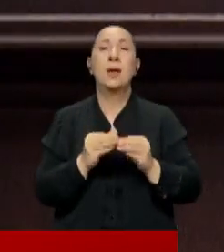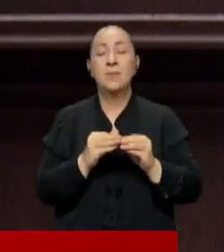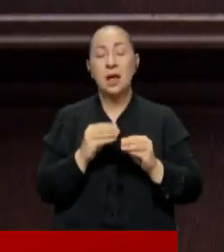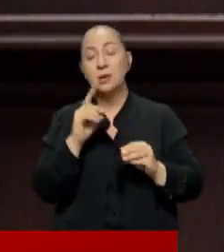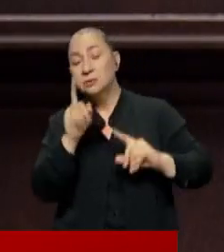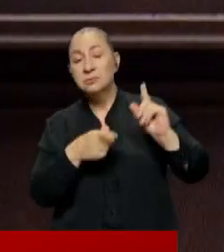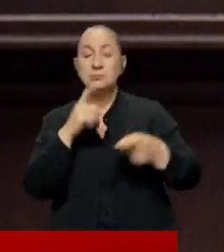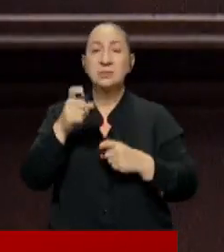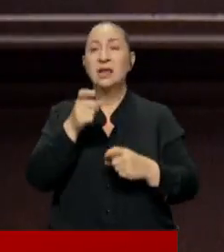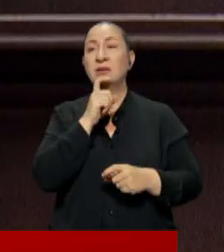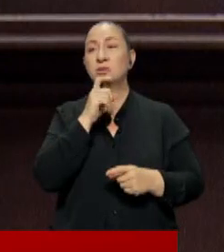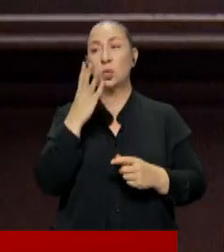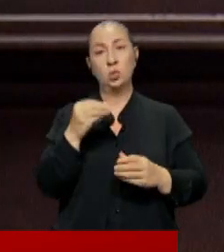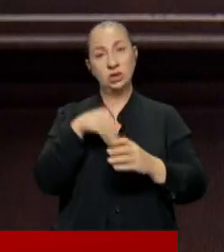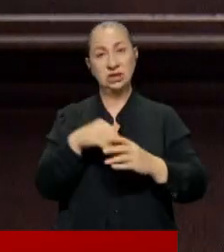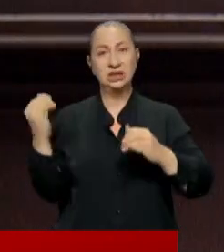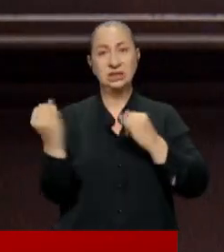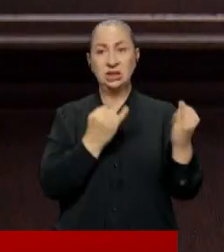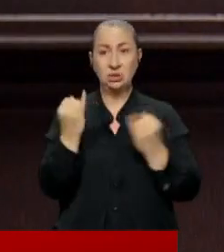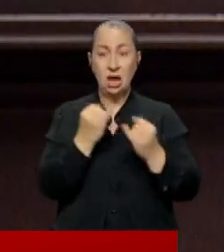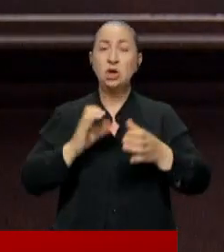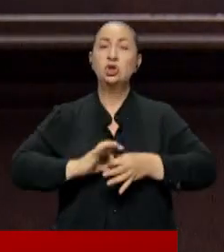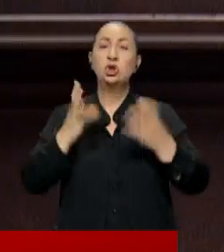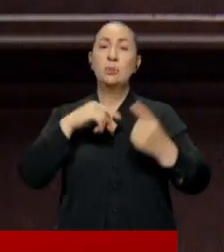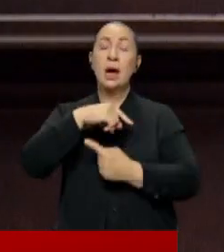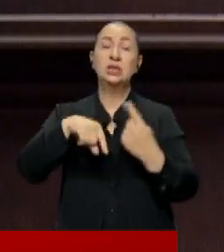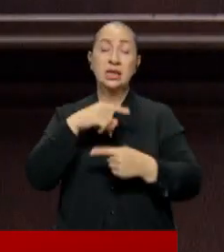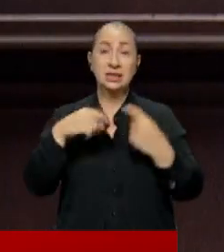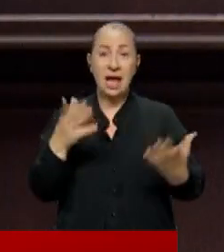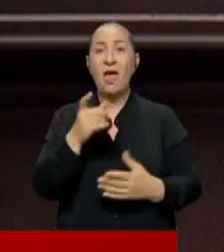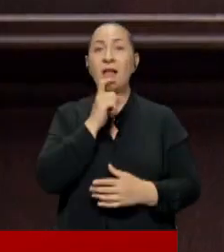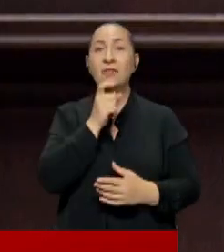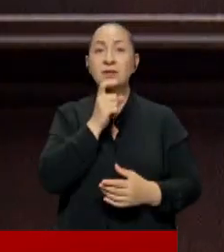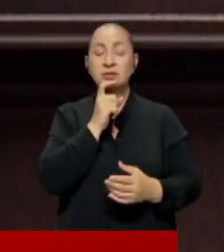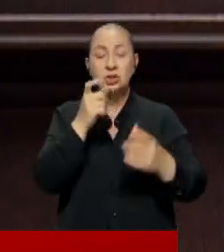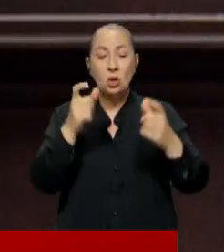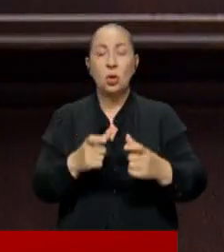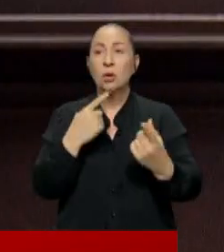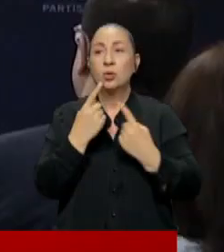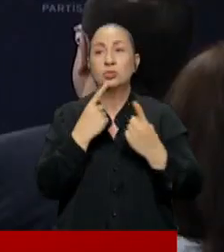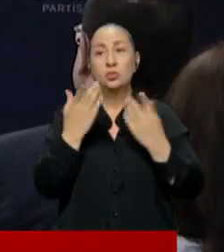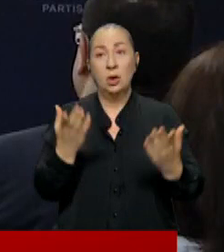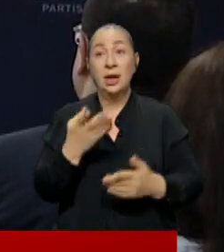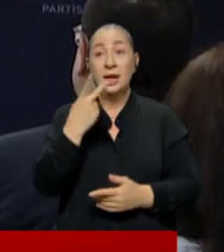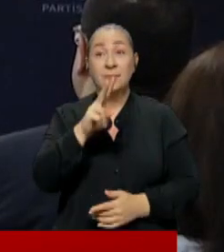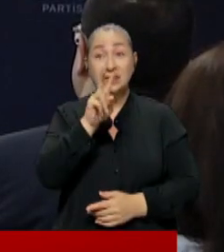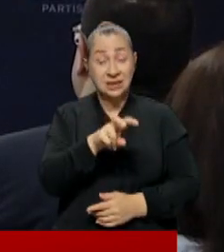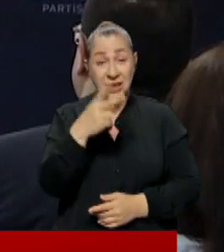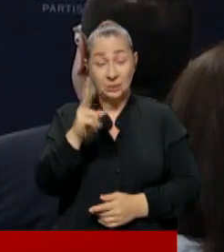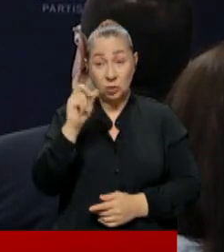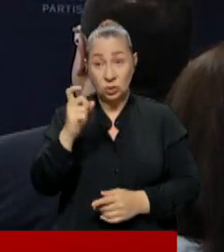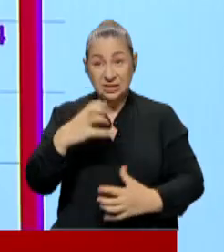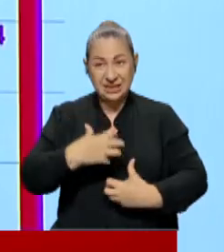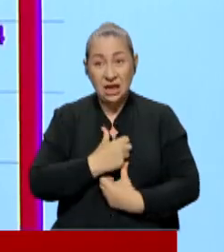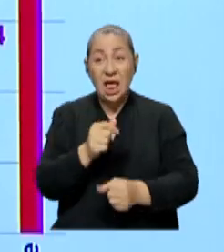teşhis yanlış konduğu için tartışmalar ve çözüm arayışları da yanlış mecrada yürümektedir. 2008-2009